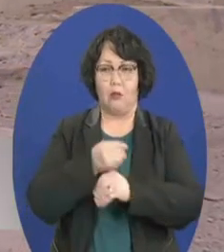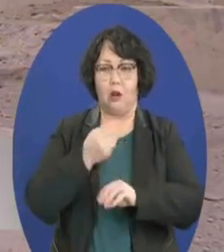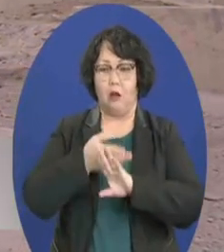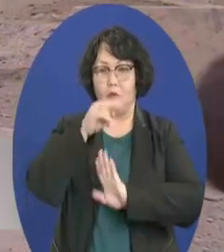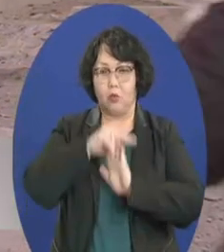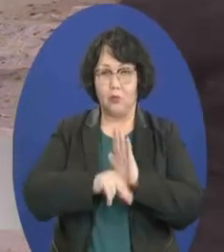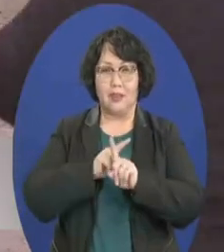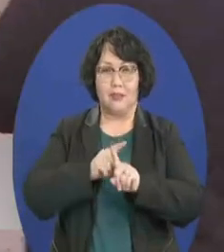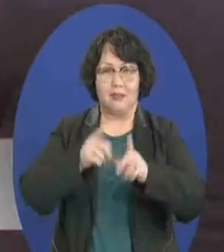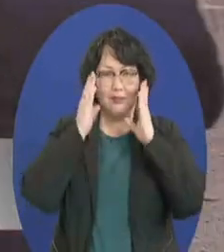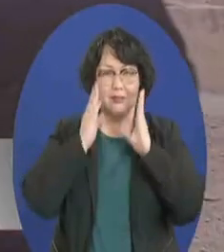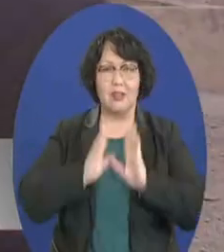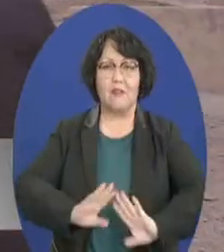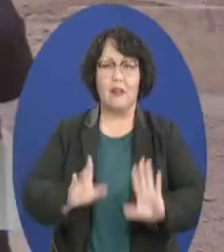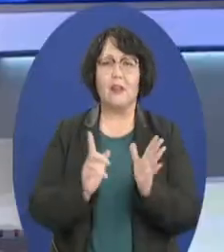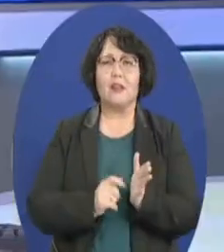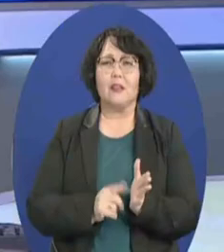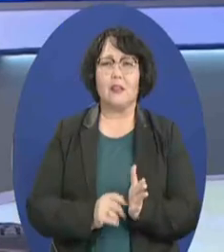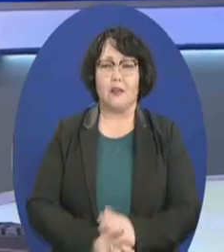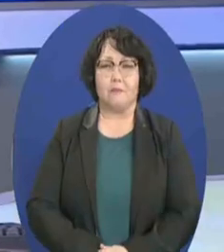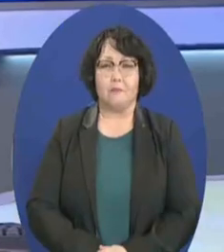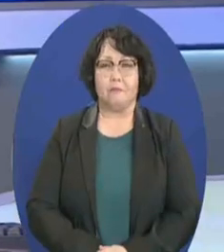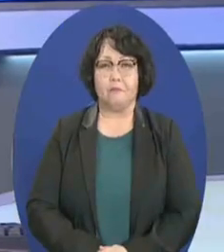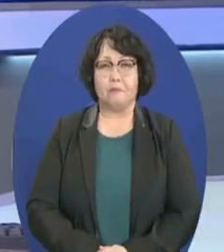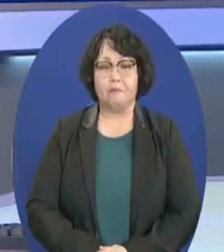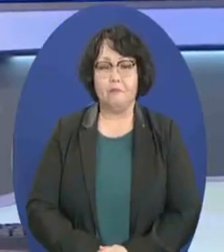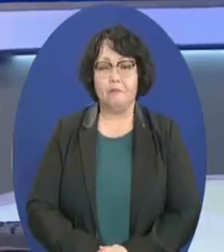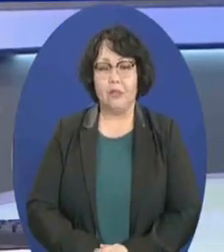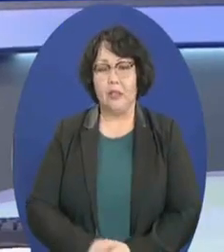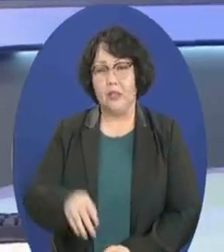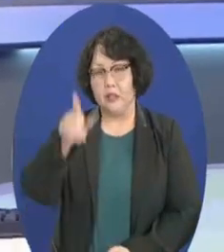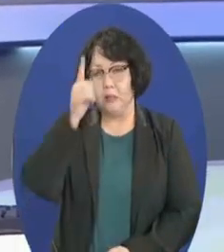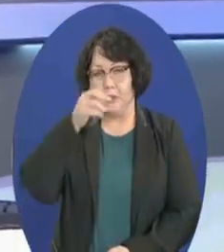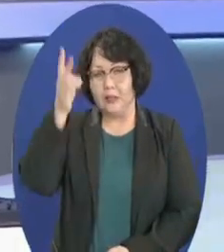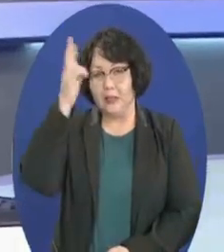сайд зөвлөж байна. Эрүүл мэндийн яамны 11 цагийн мэдээлэл